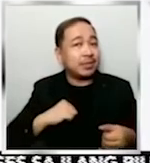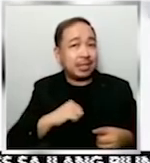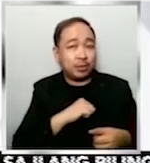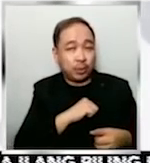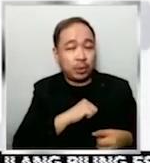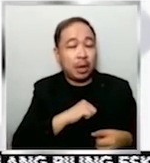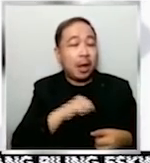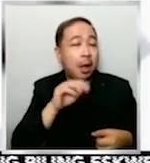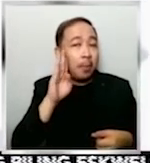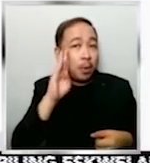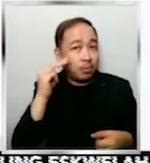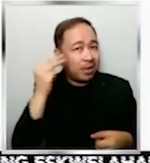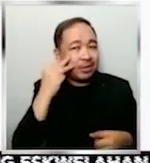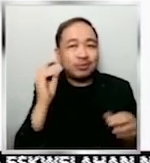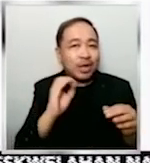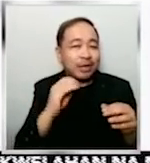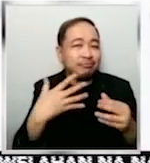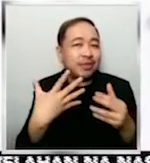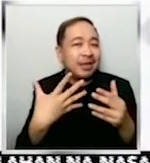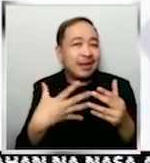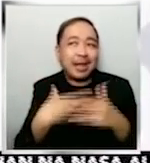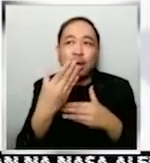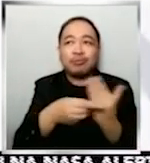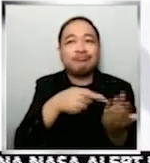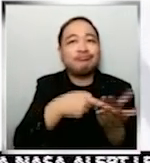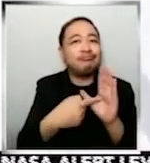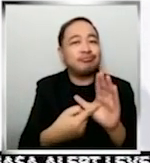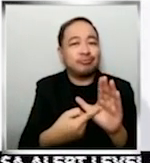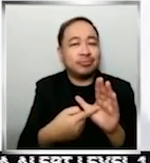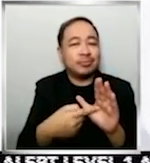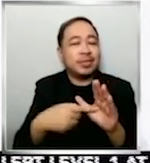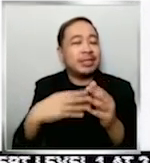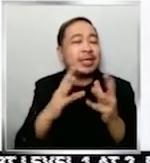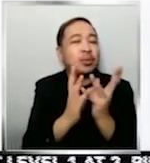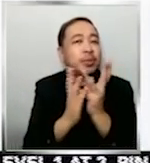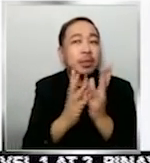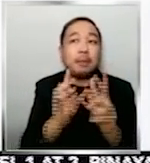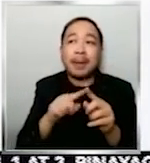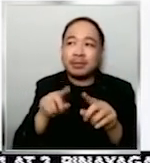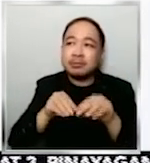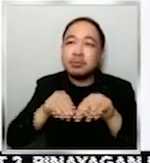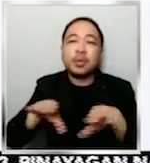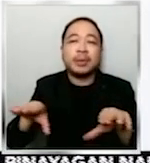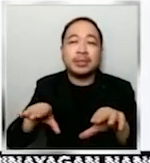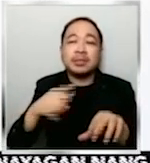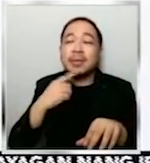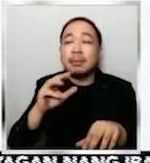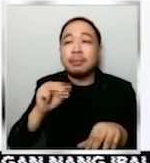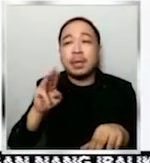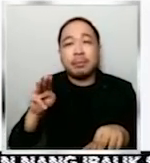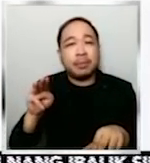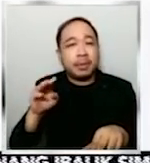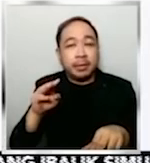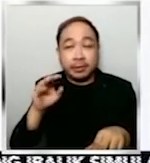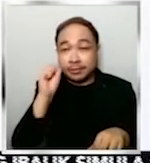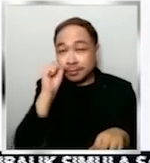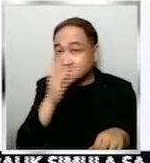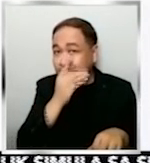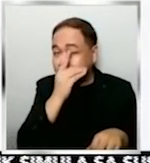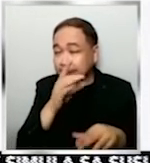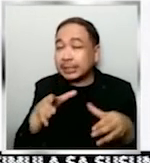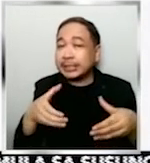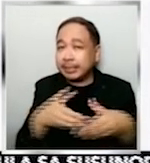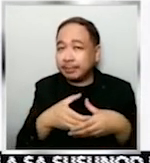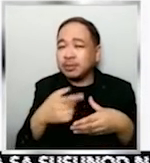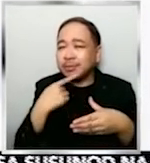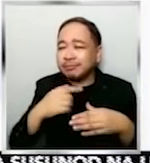Pero sa isang press release, sinabi ng BBM Sara Uniteam na isusulong nila ang pagpapalago sa sektor ng agrikultura.